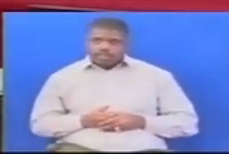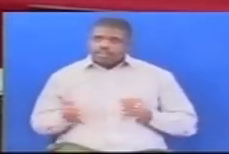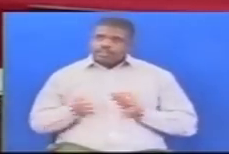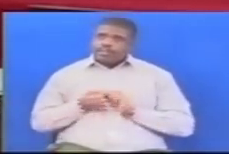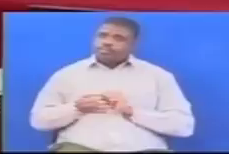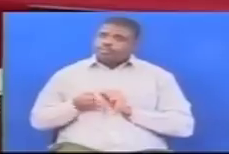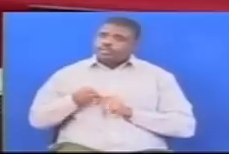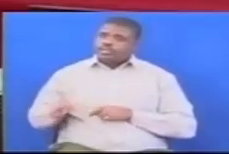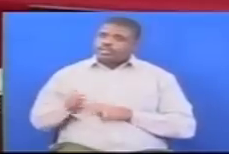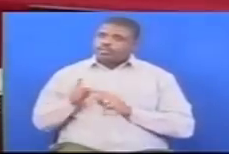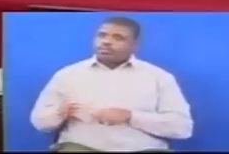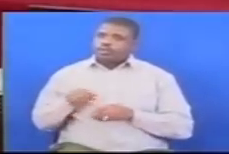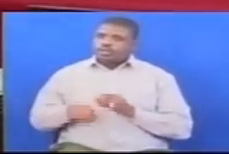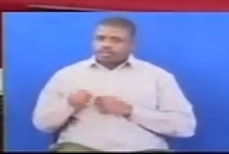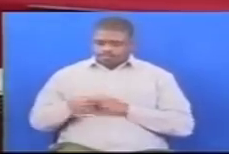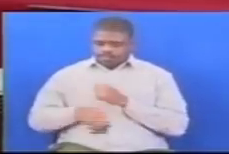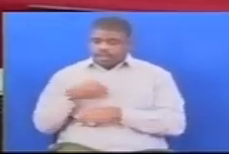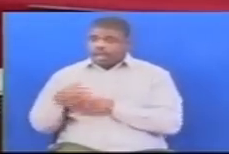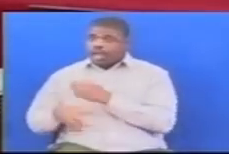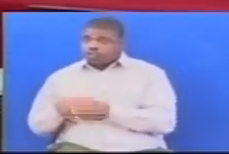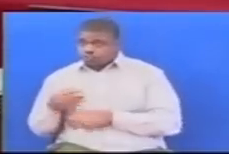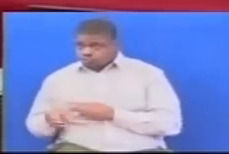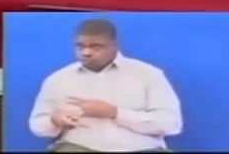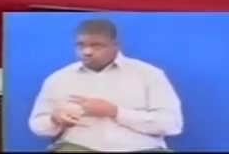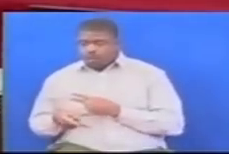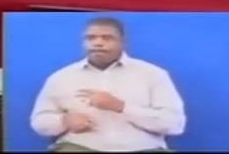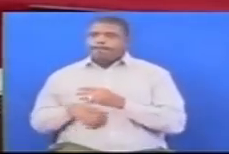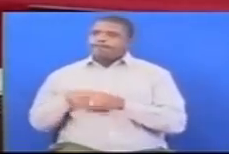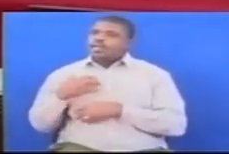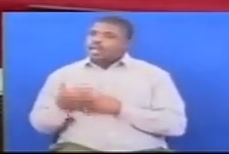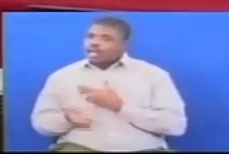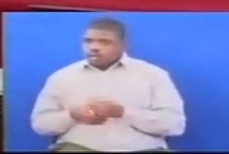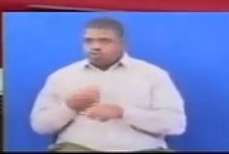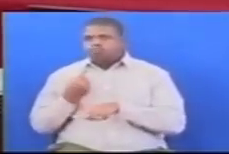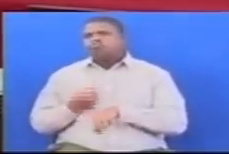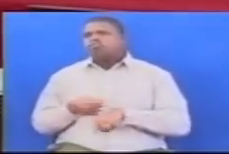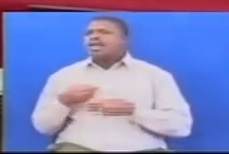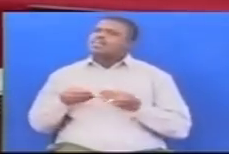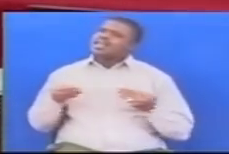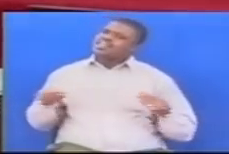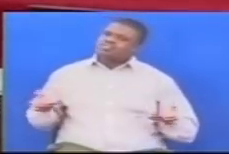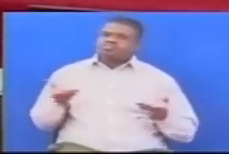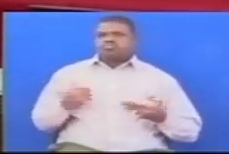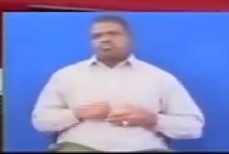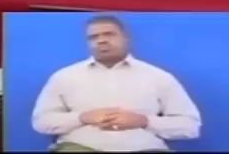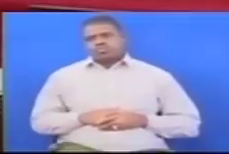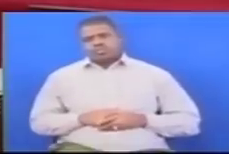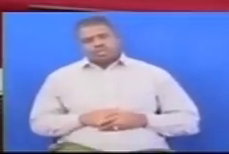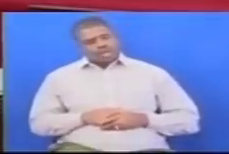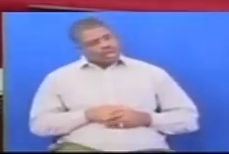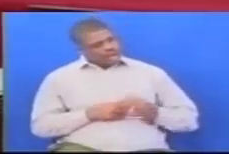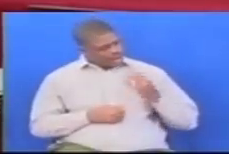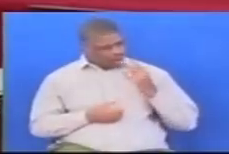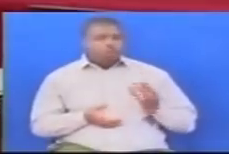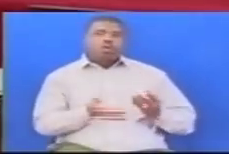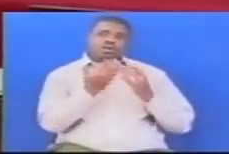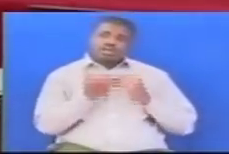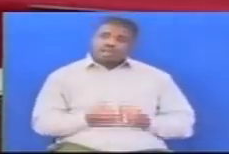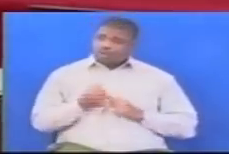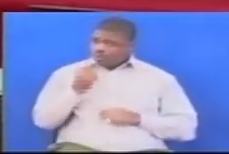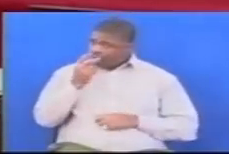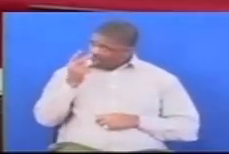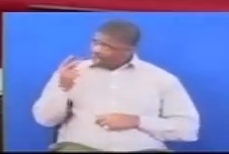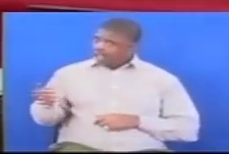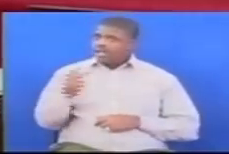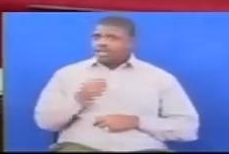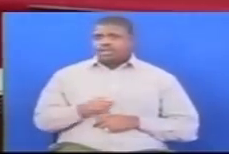lipo kwenye mchakato, lakini mchakato umekuwa unachukua muda mrefu sana. Sasa angalia uwezekano wa kuweza